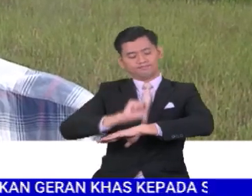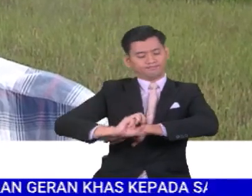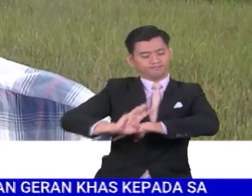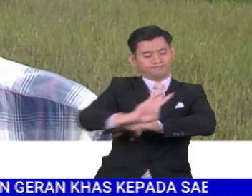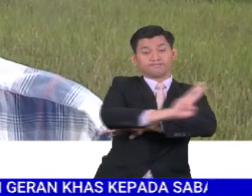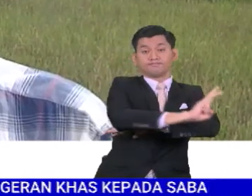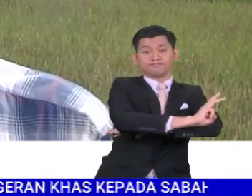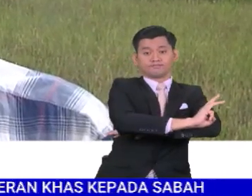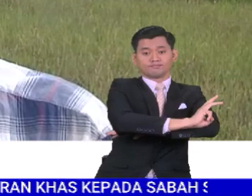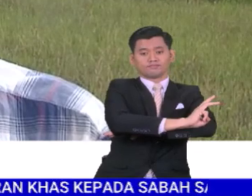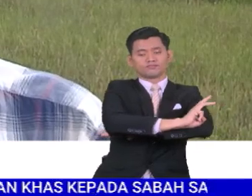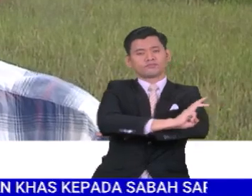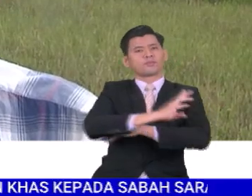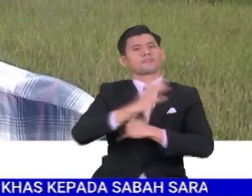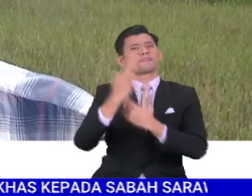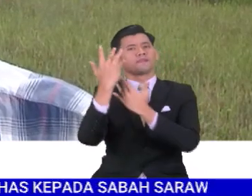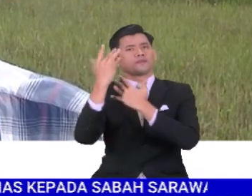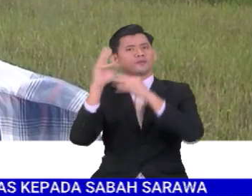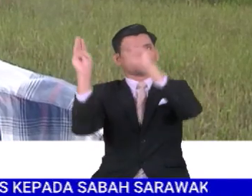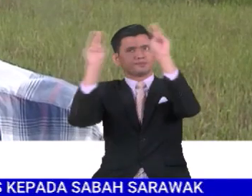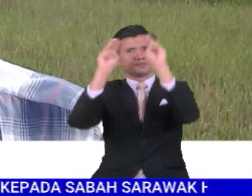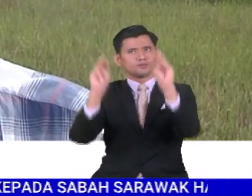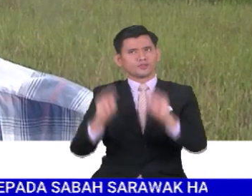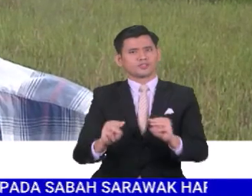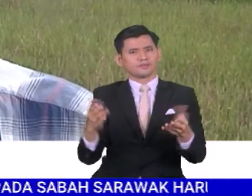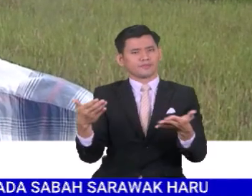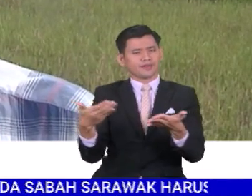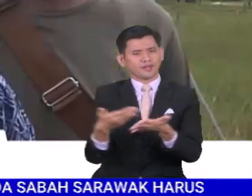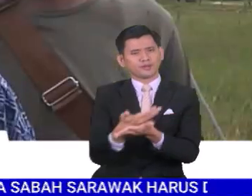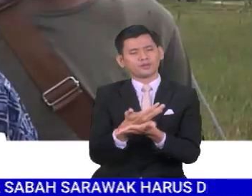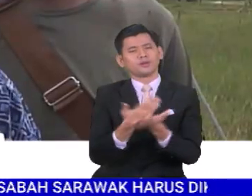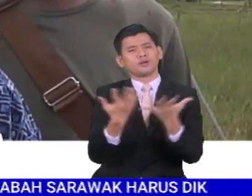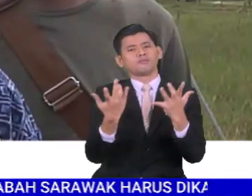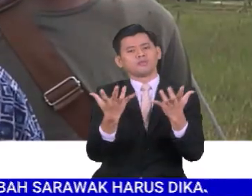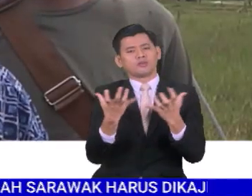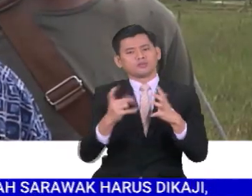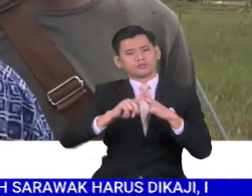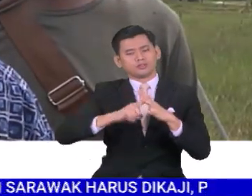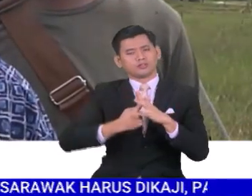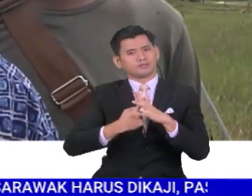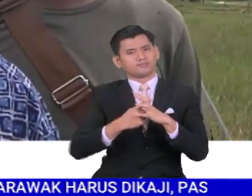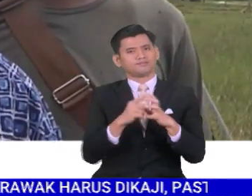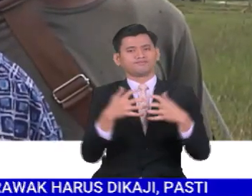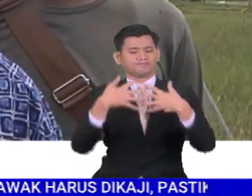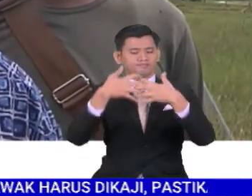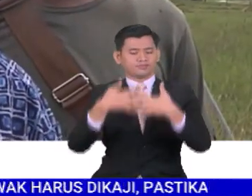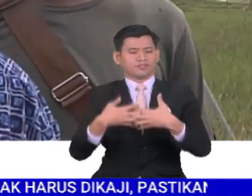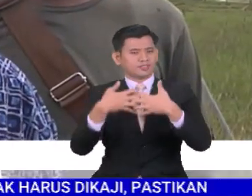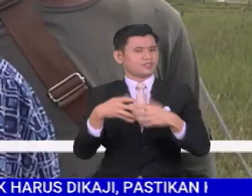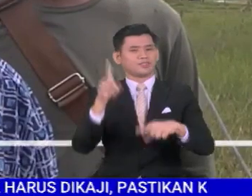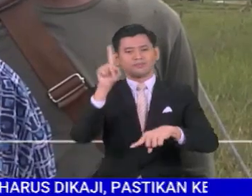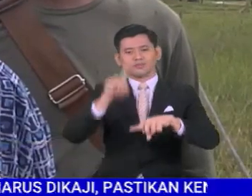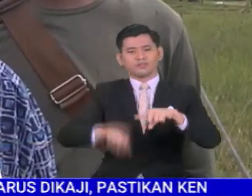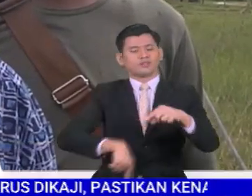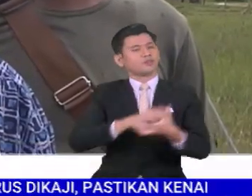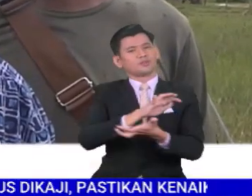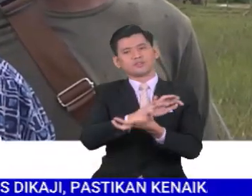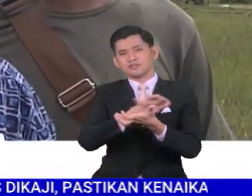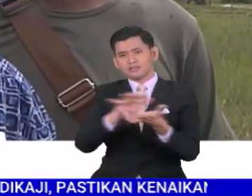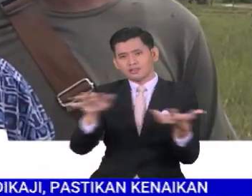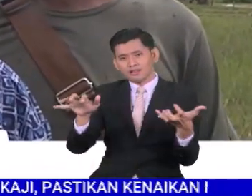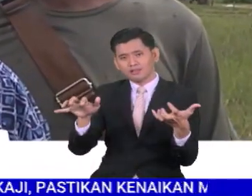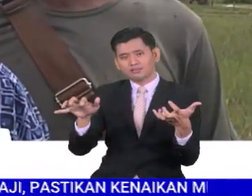Musim baru. Musim baru. Start dah ni baru gala. Hak tak boleh mesin. Tak boleh mesin sikit abuk dah. Hak boleh mesin